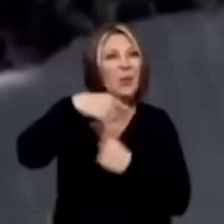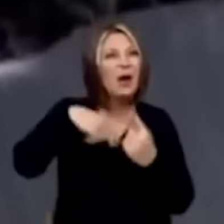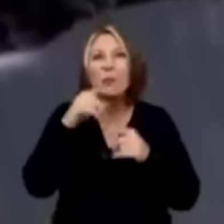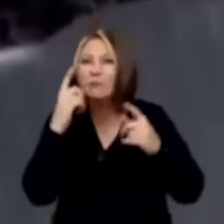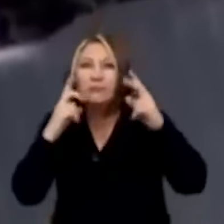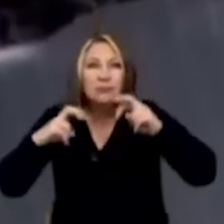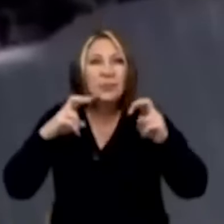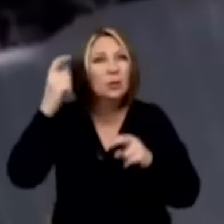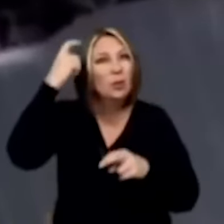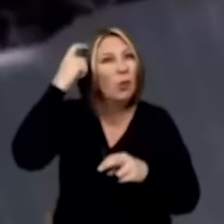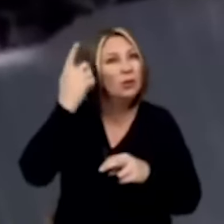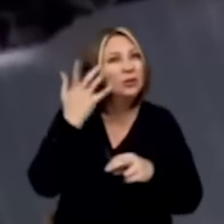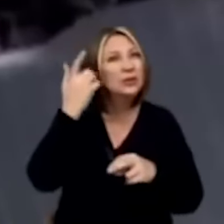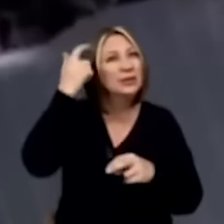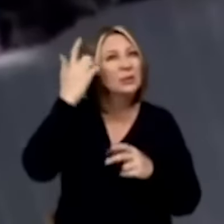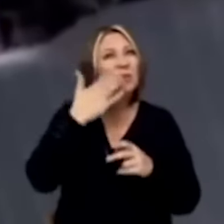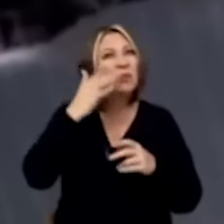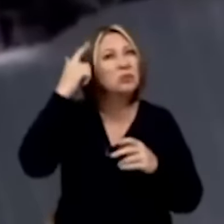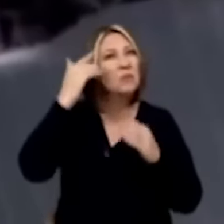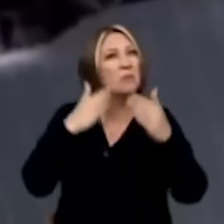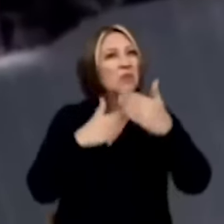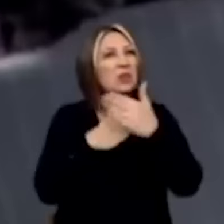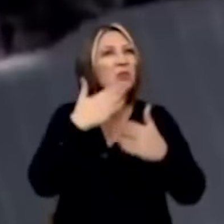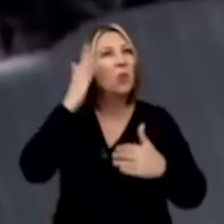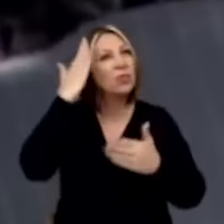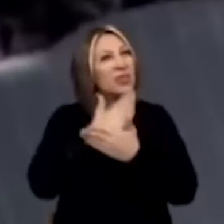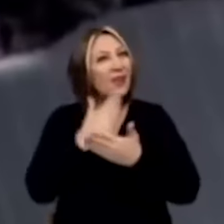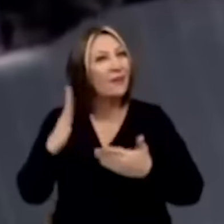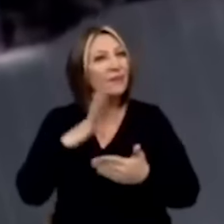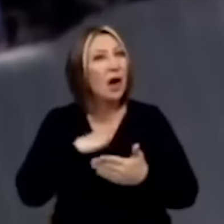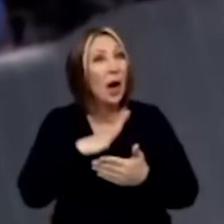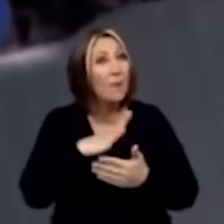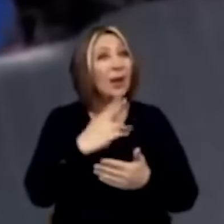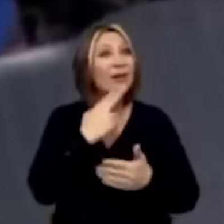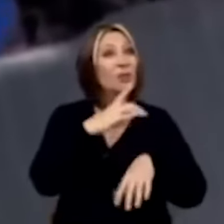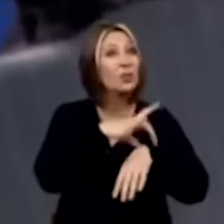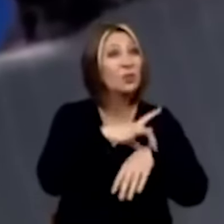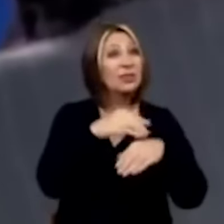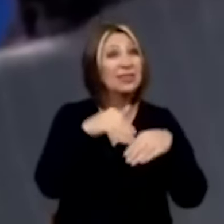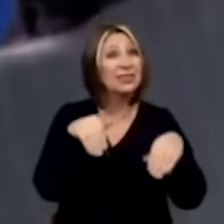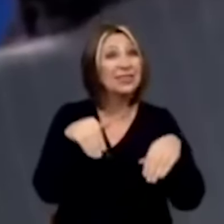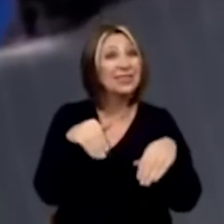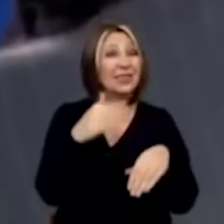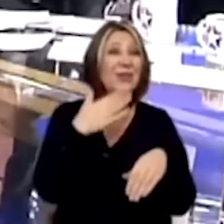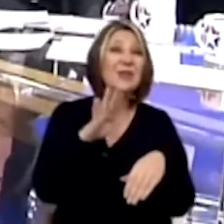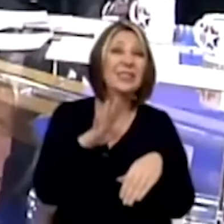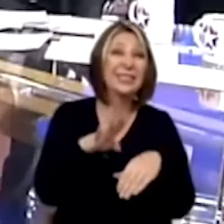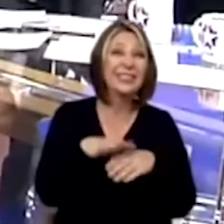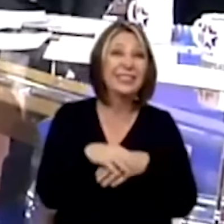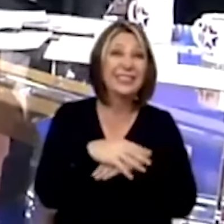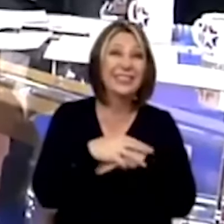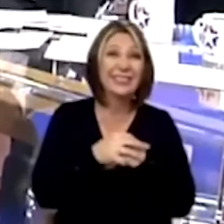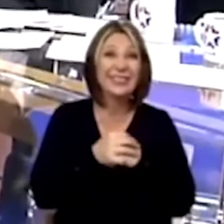giriyorum filan. Nöroloji dedim, hani sınırı yok beynin filan, öyle bir devam edebilir. Sonra jinekolojinin de sınırı var